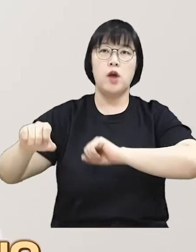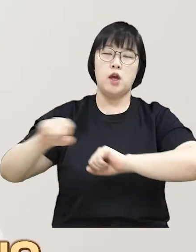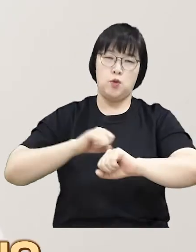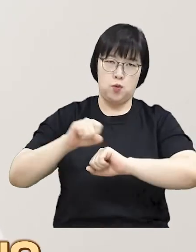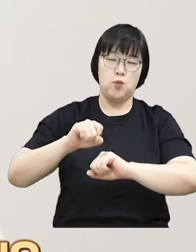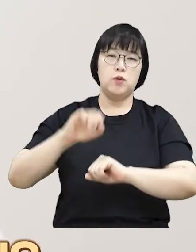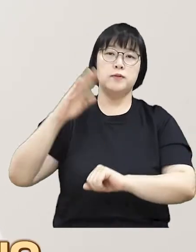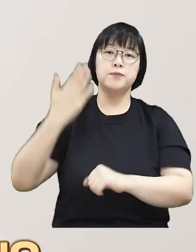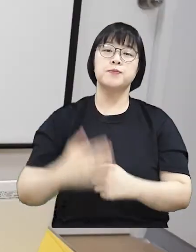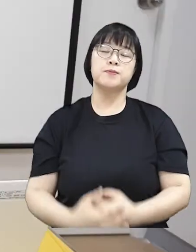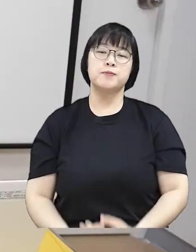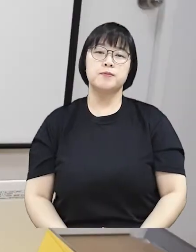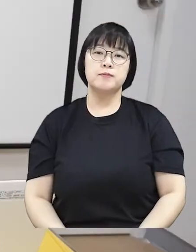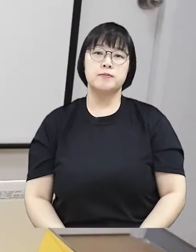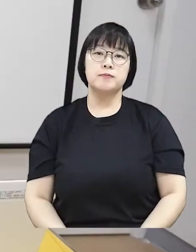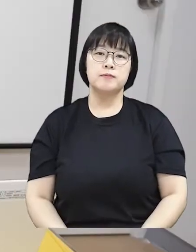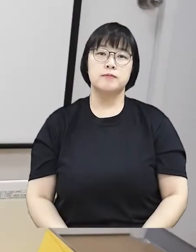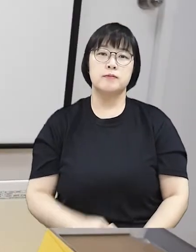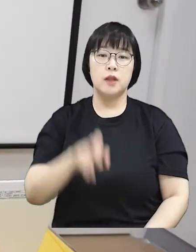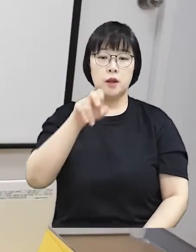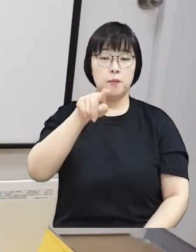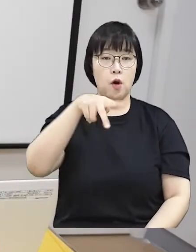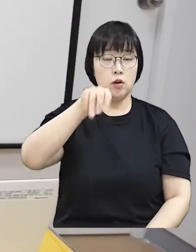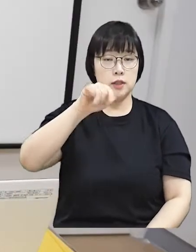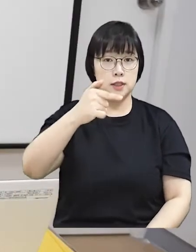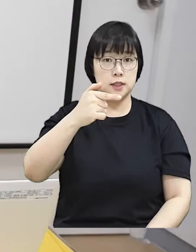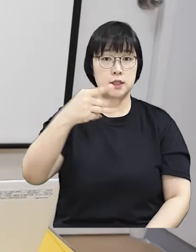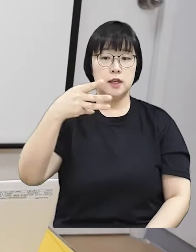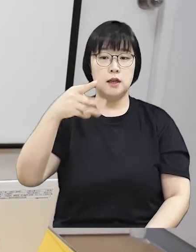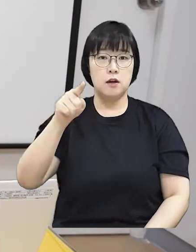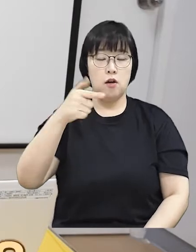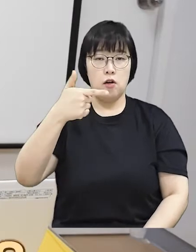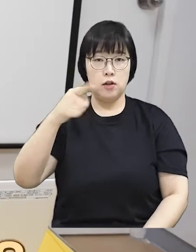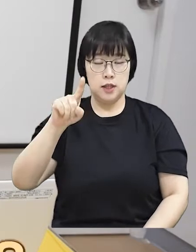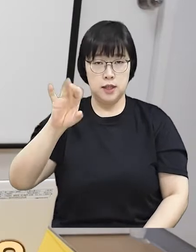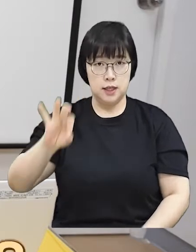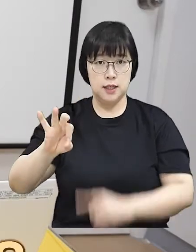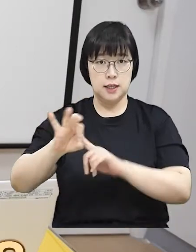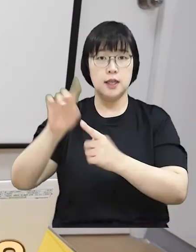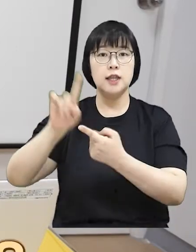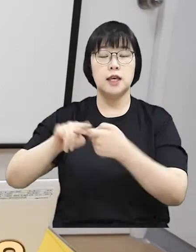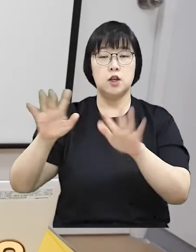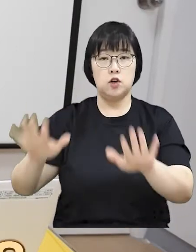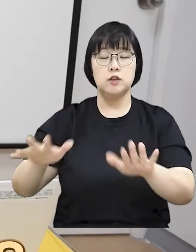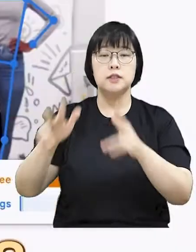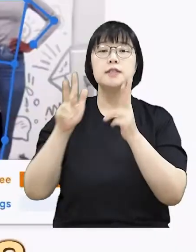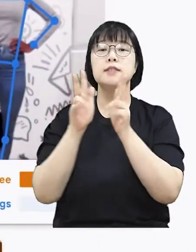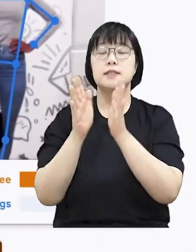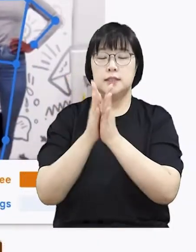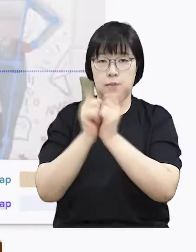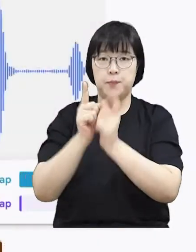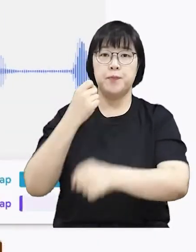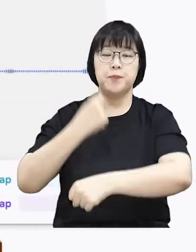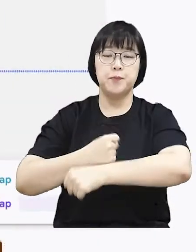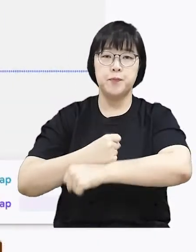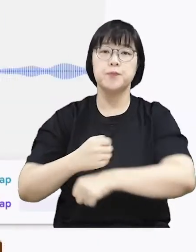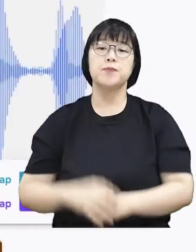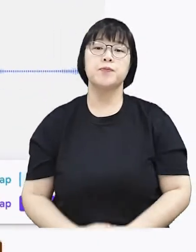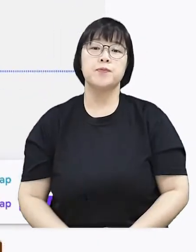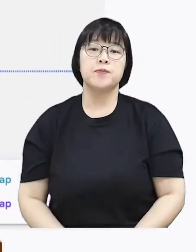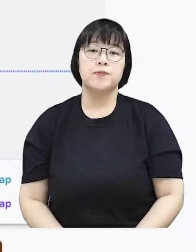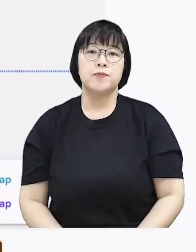맞아 표현을 해요. 자 그러면 그 머신러닝에 대해서 한번 우리가 직접 해보도록 할게요. 거기